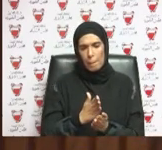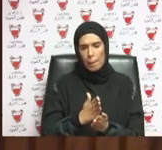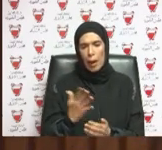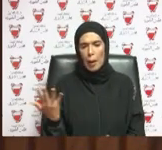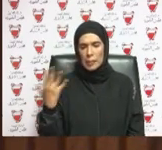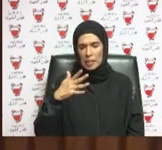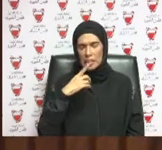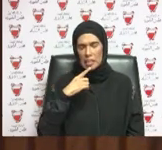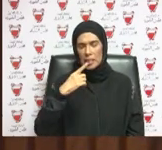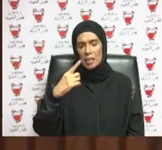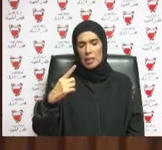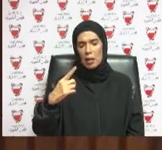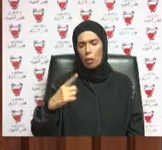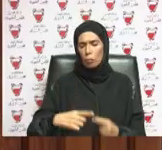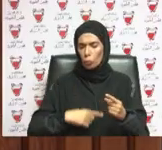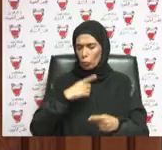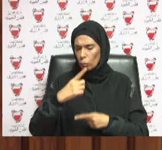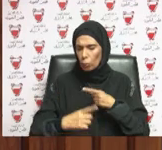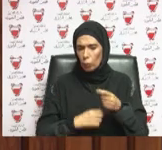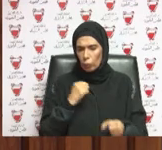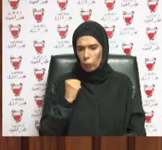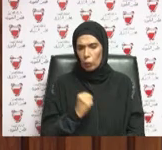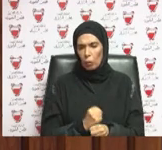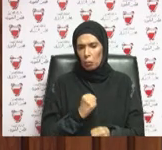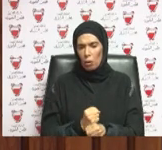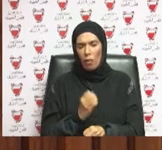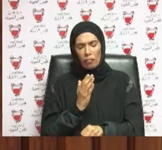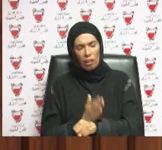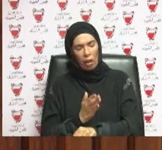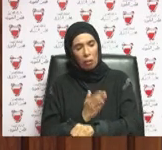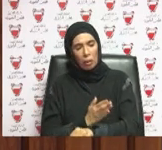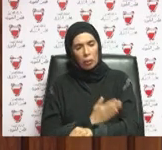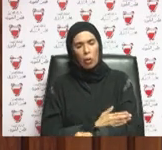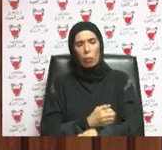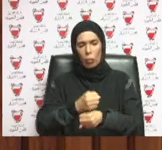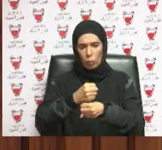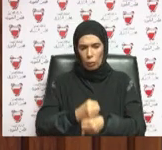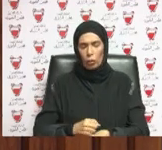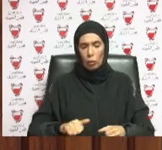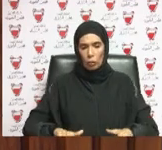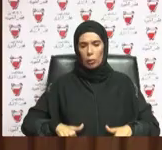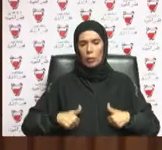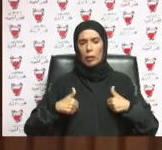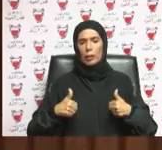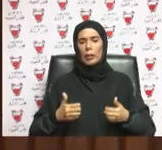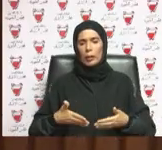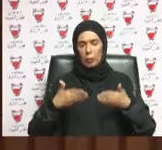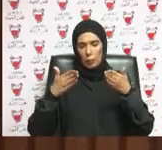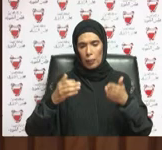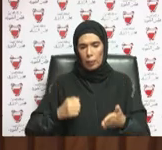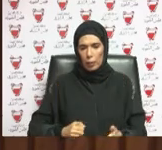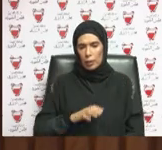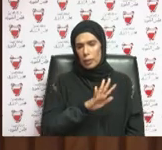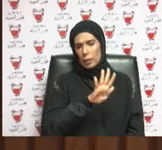العطاء لم يتخللها أي كلل أو ملل، كرس حياته كلها لخدمة البحرين